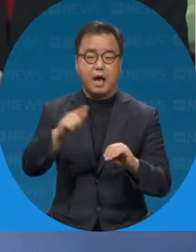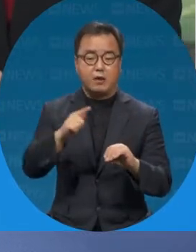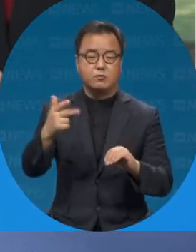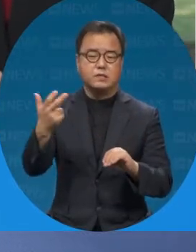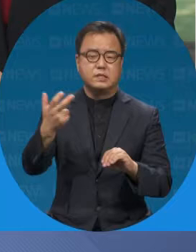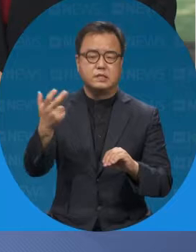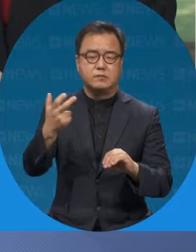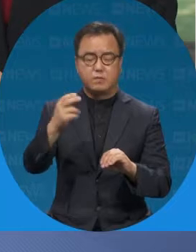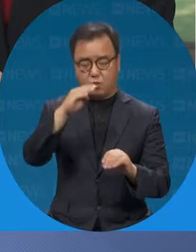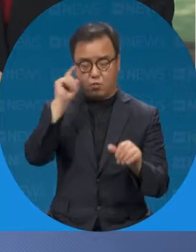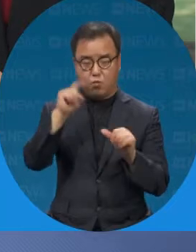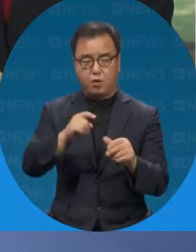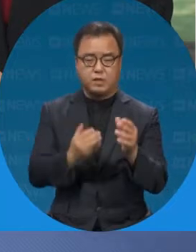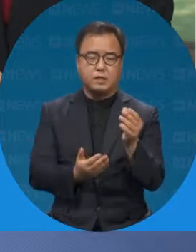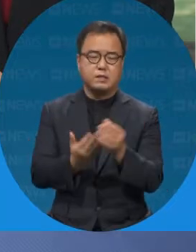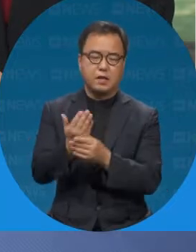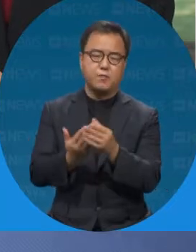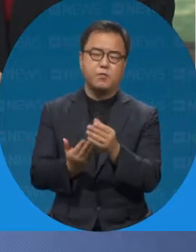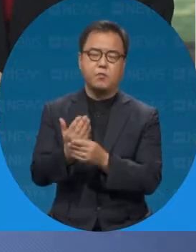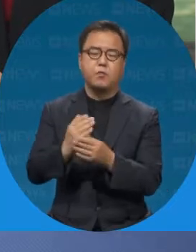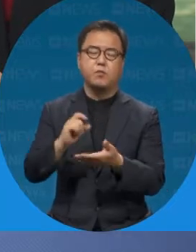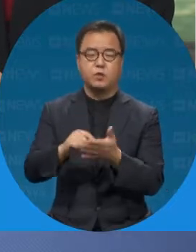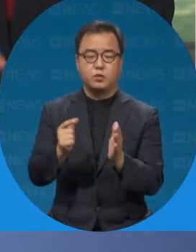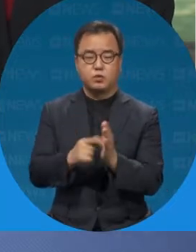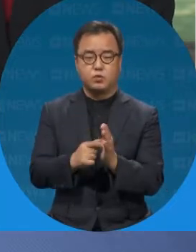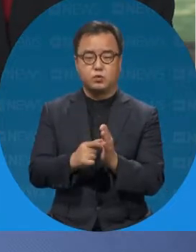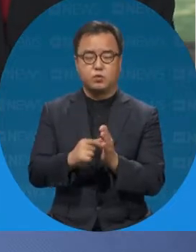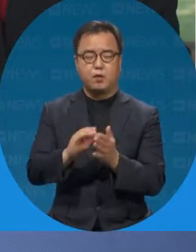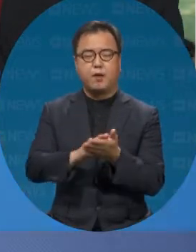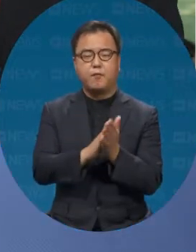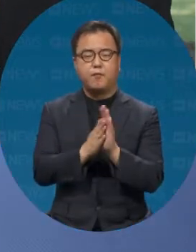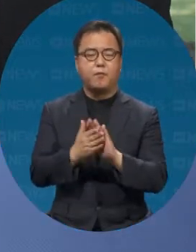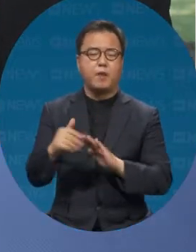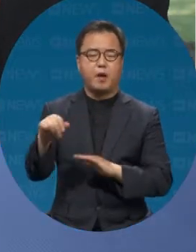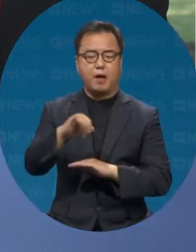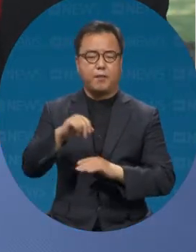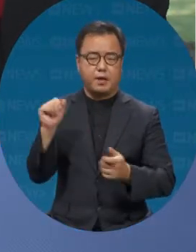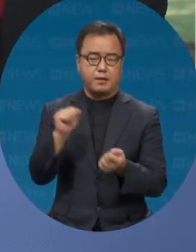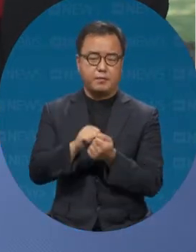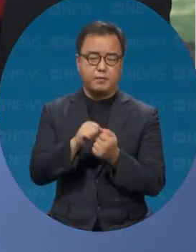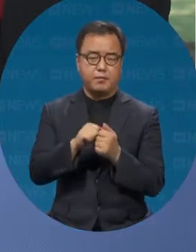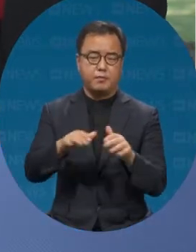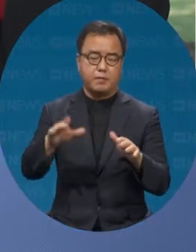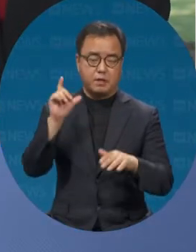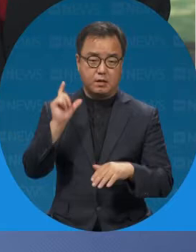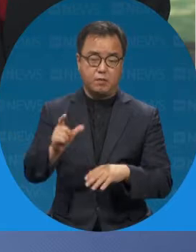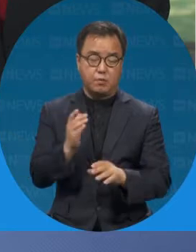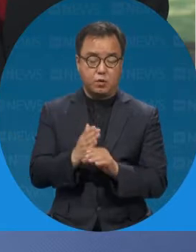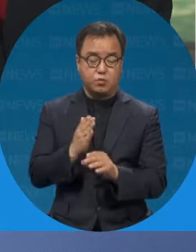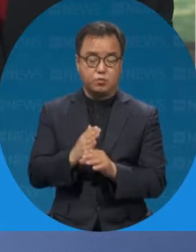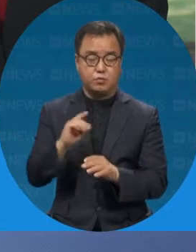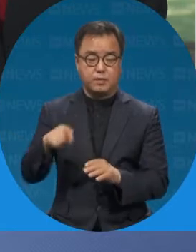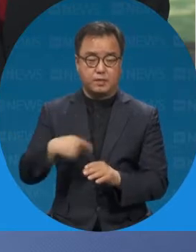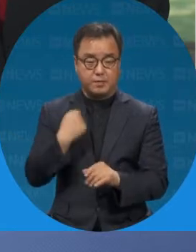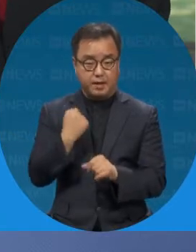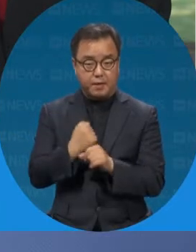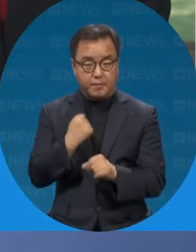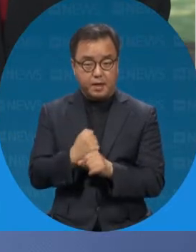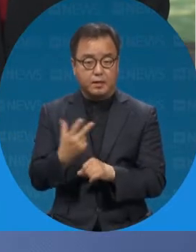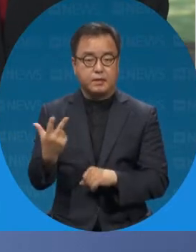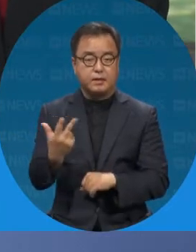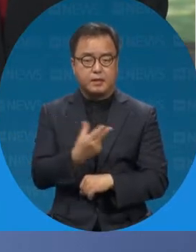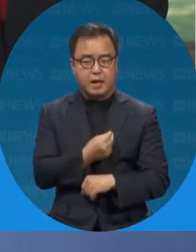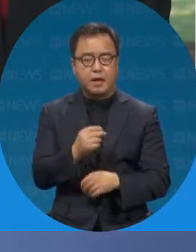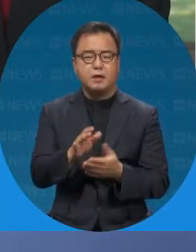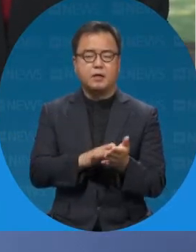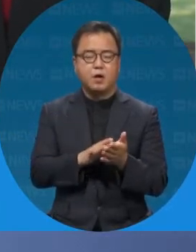나올 정도로 델타 변종에 의한 감염 확산이 굉장히 심각한 상황인데요. 자체적으로 개발한 소베라나 백신이 예방